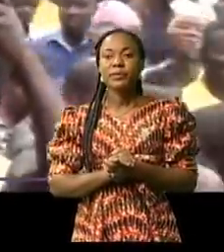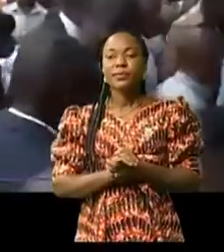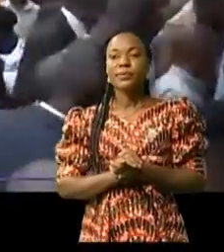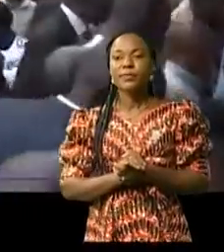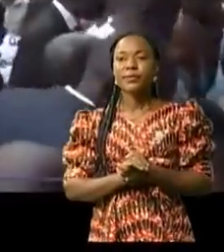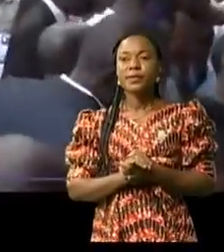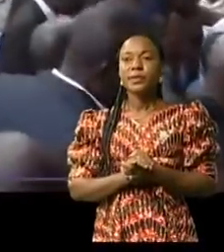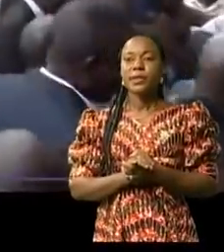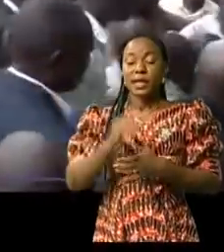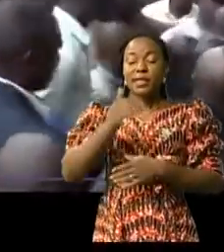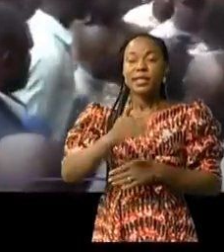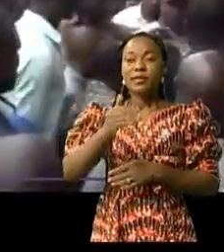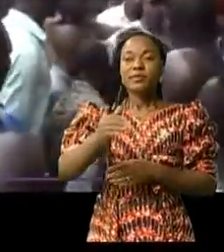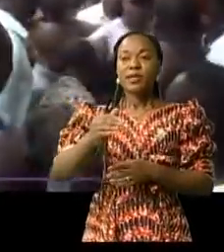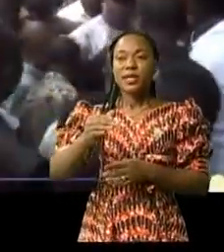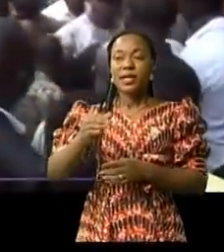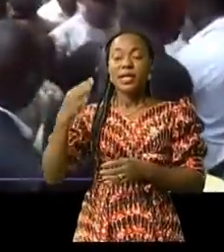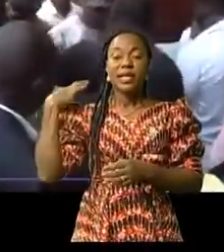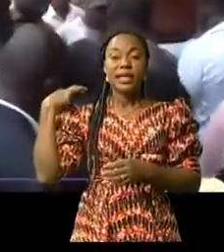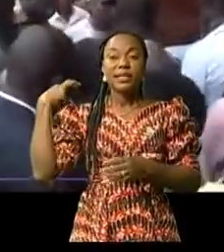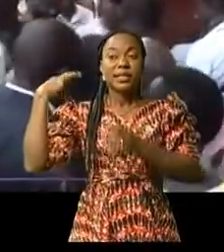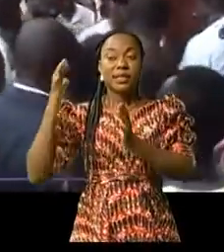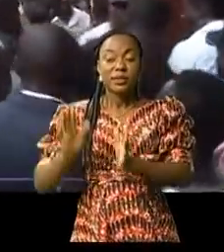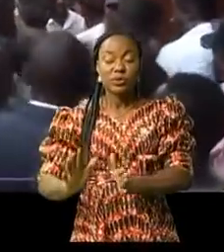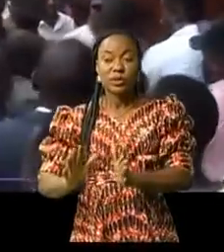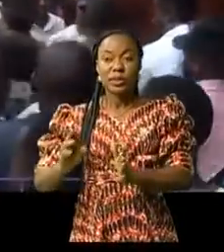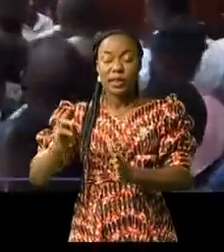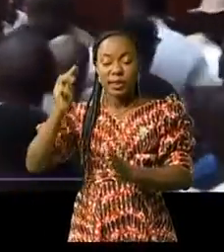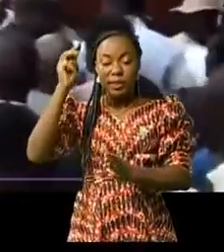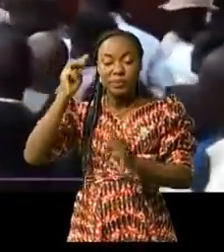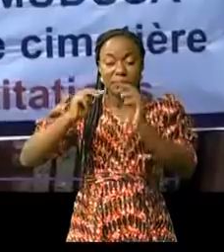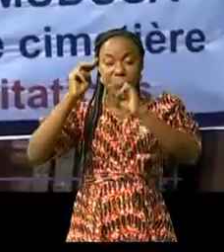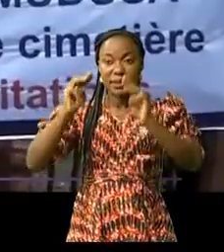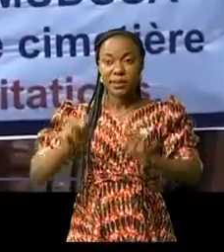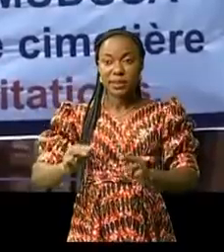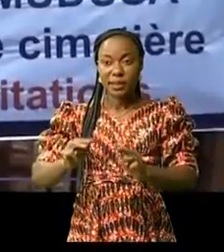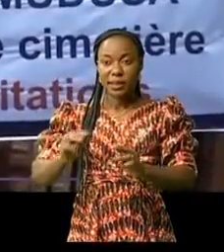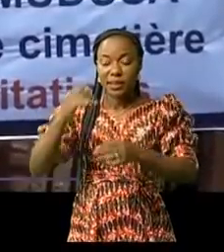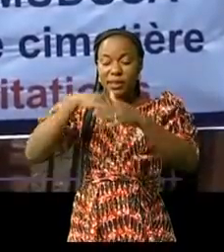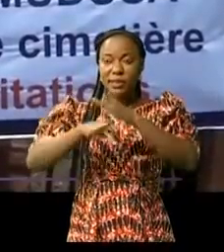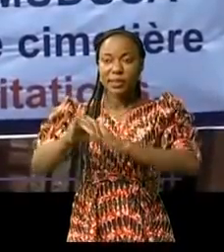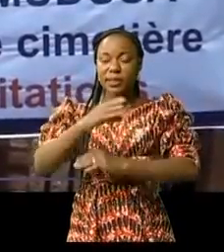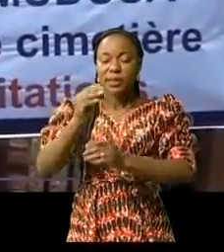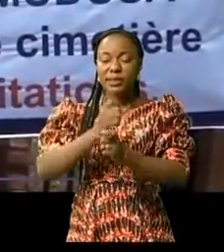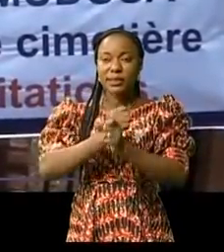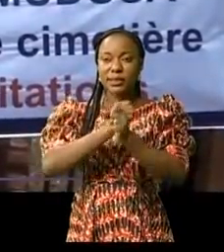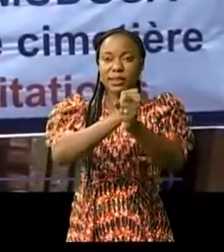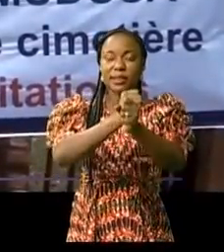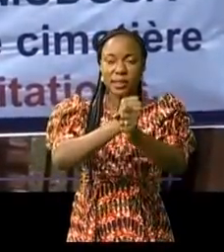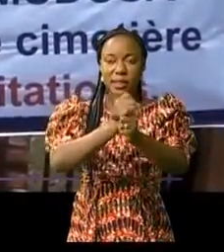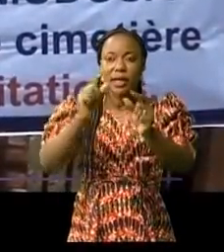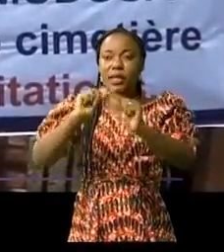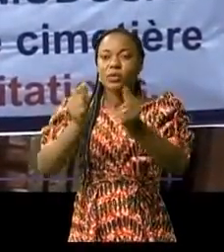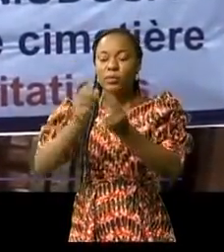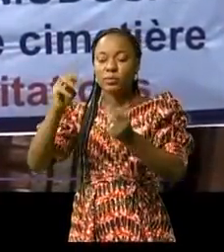devant la délégation du ministère national de l'intérieur et sécurité la population des trottoirs des moments chauds et moussa dans